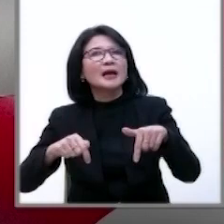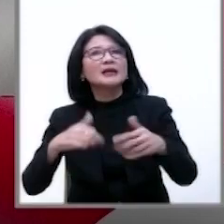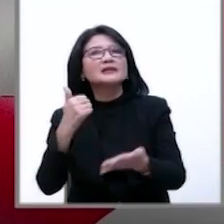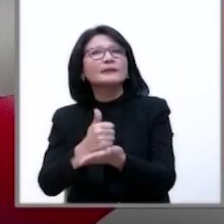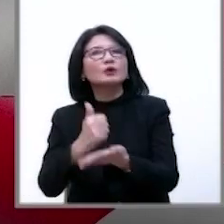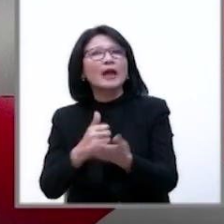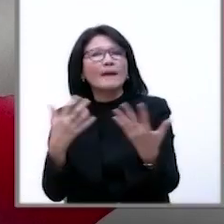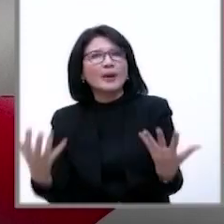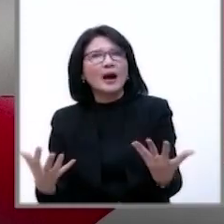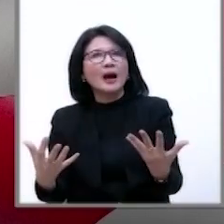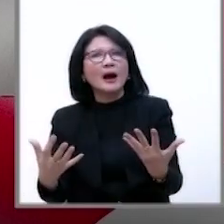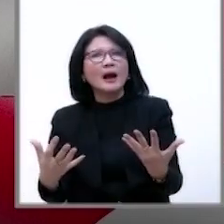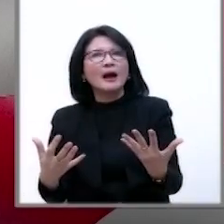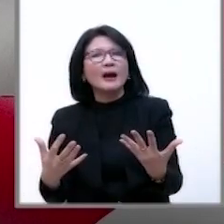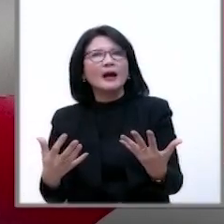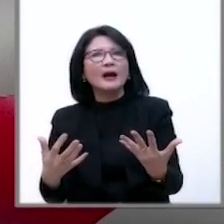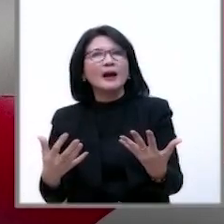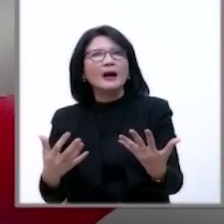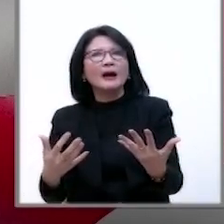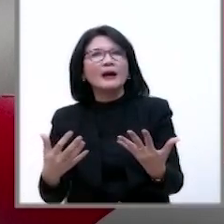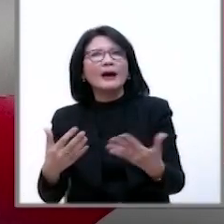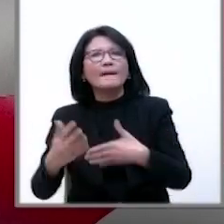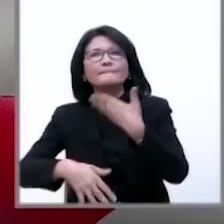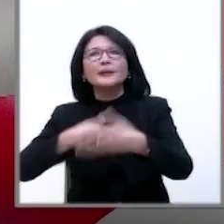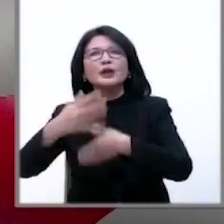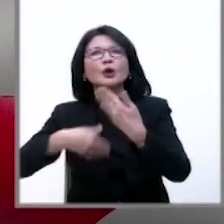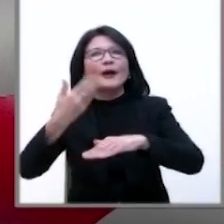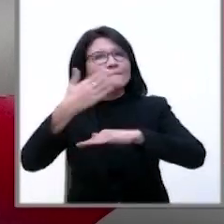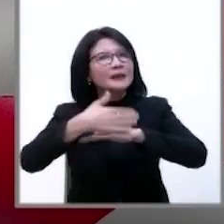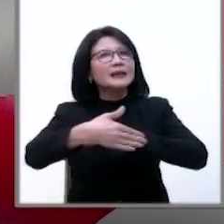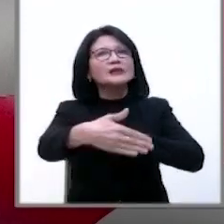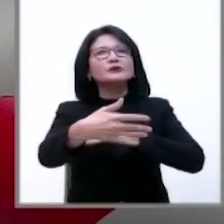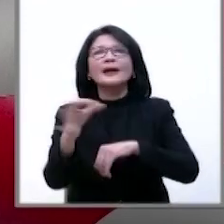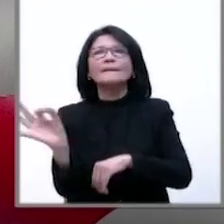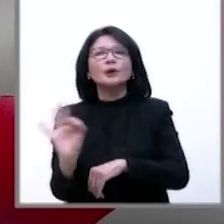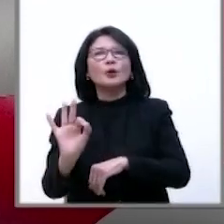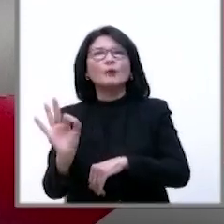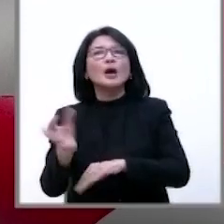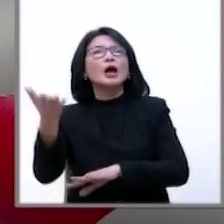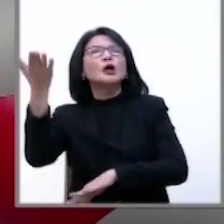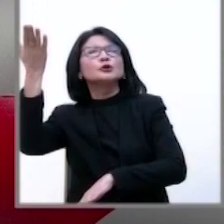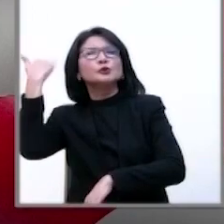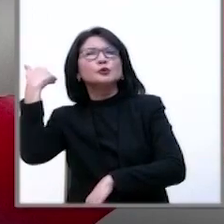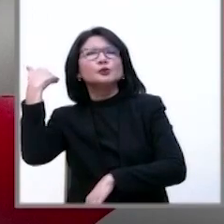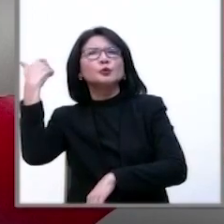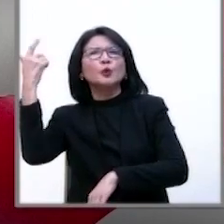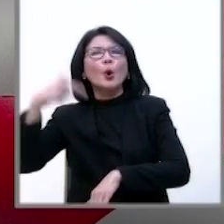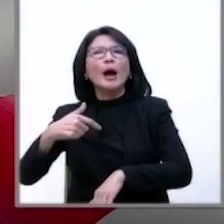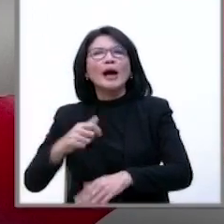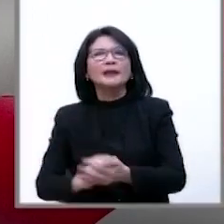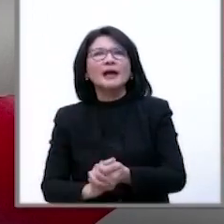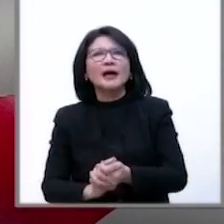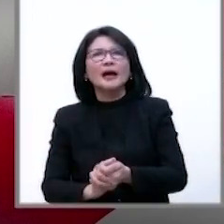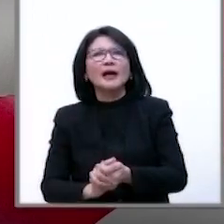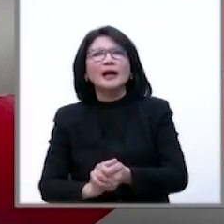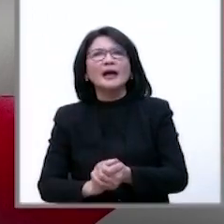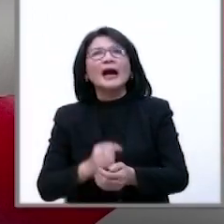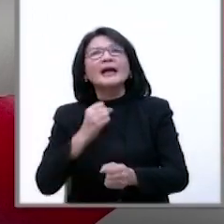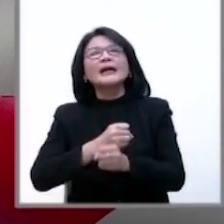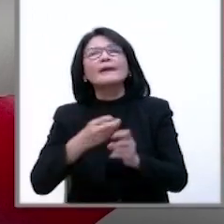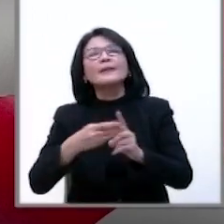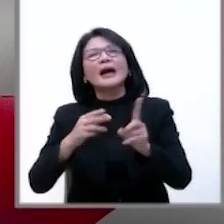sebenarnya pengelolaan berkelanjutan belum dilakukan Sebenarnya dulu ada garis-garis besar haloan semesta